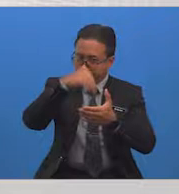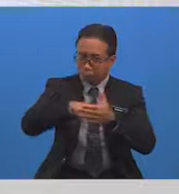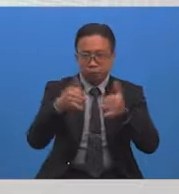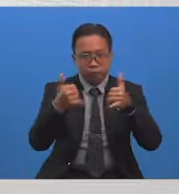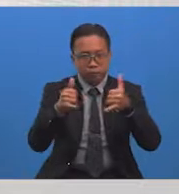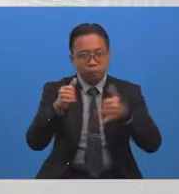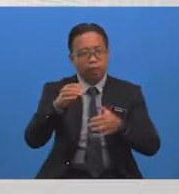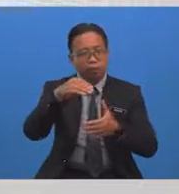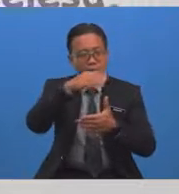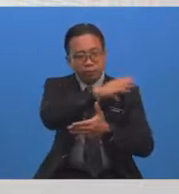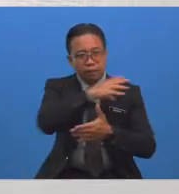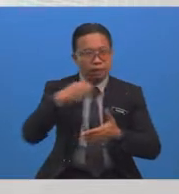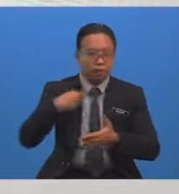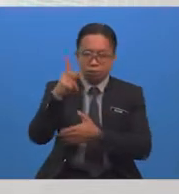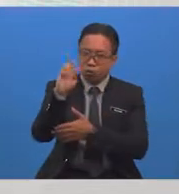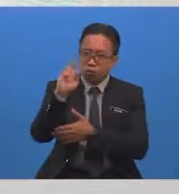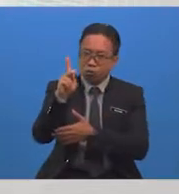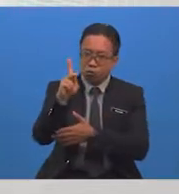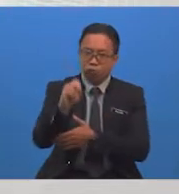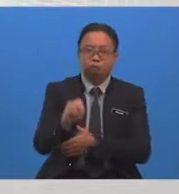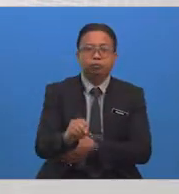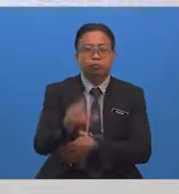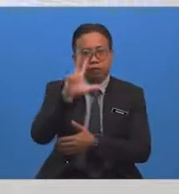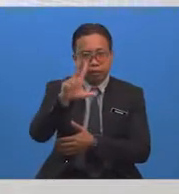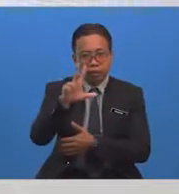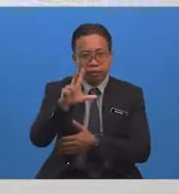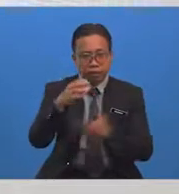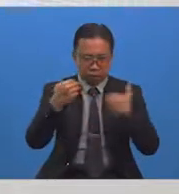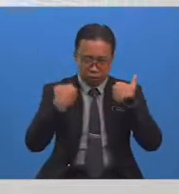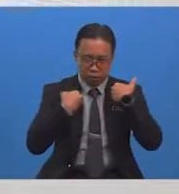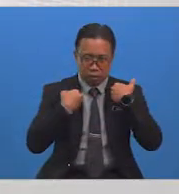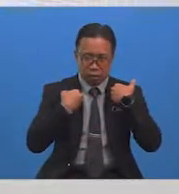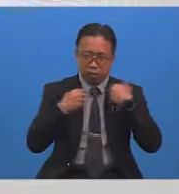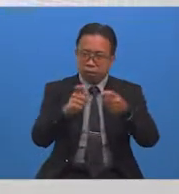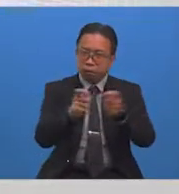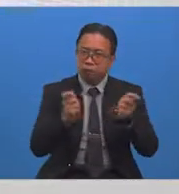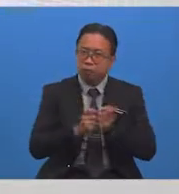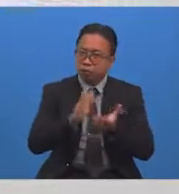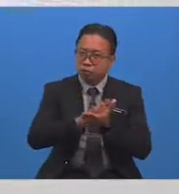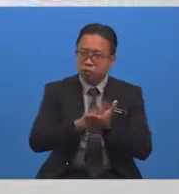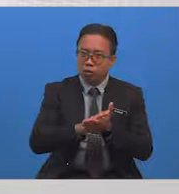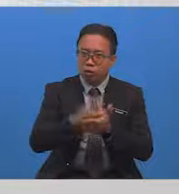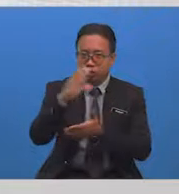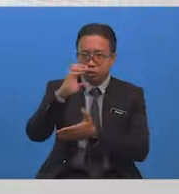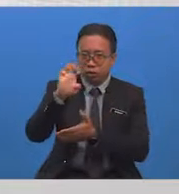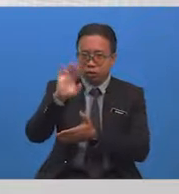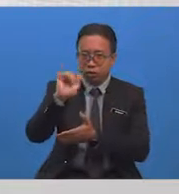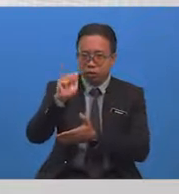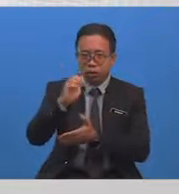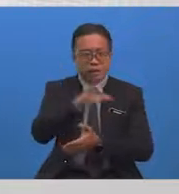kok reklame ketiga dapat mewujudkan suasana sekolah ceria dan slide